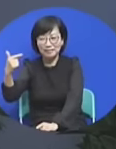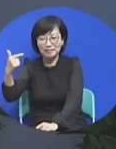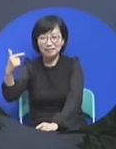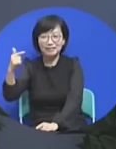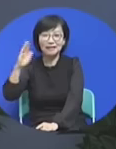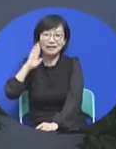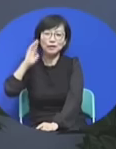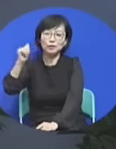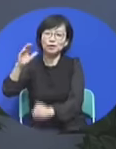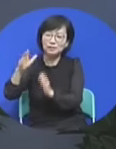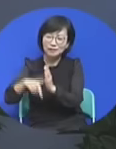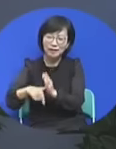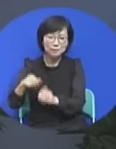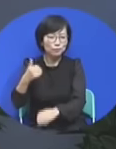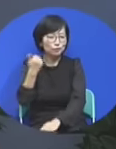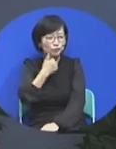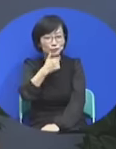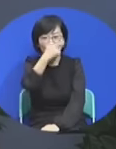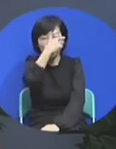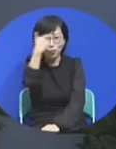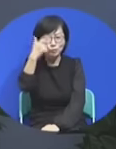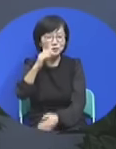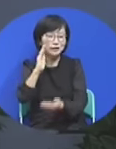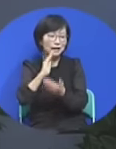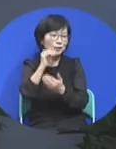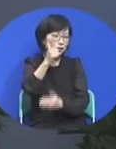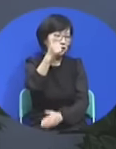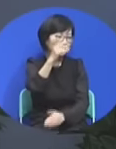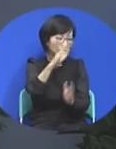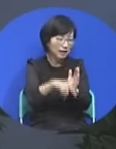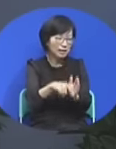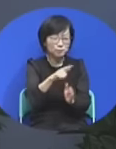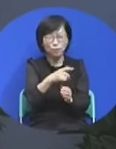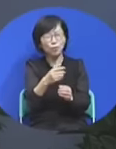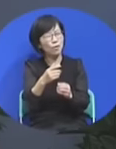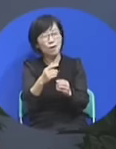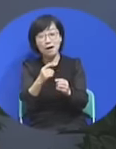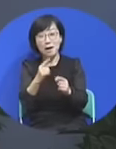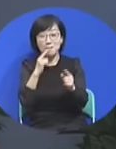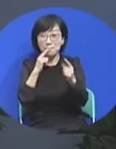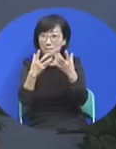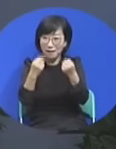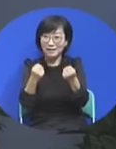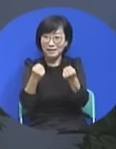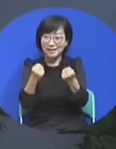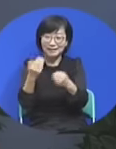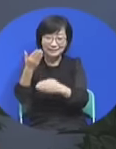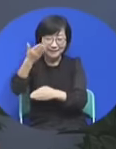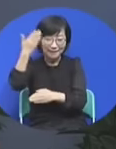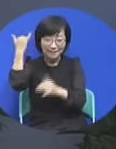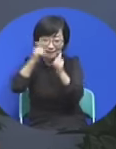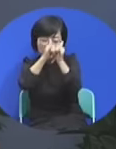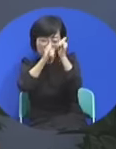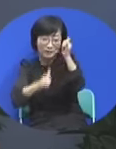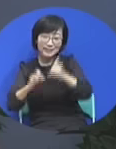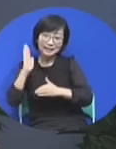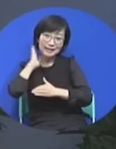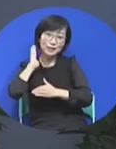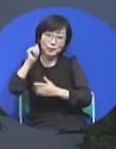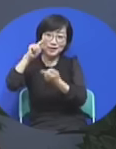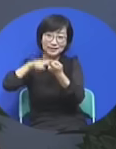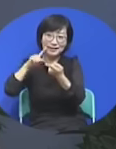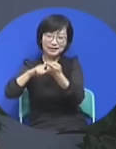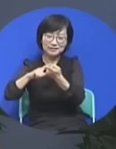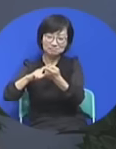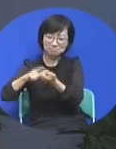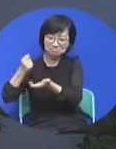얘기인데 저는 그렇게 생각하지 않습니다. And people say different things about the past presidents, like President 이승만 or President 박정희 or President 노무현 or different presidents. But it's I don't think